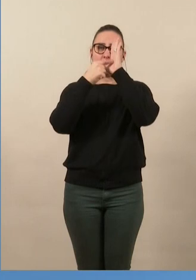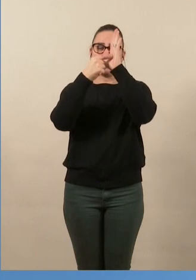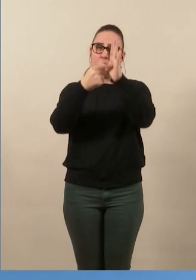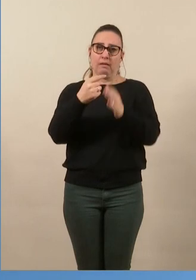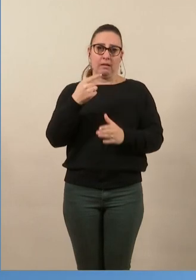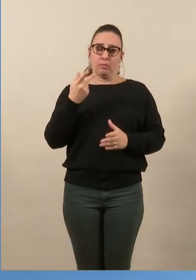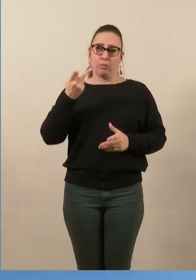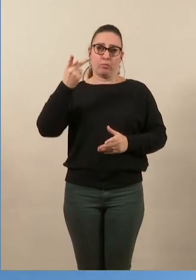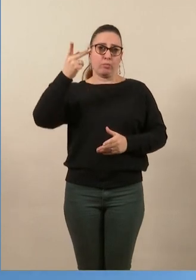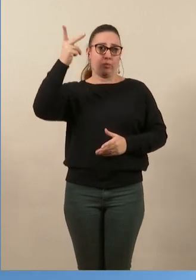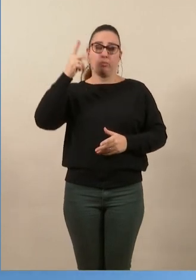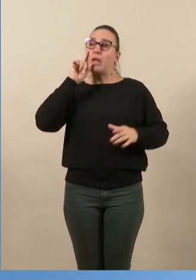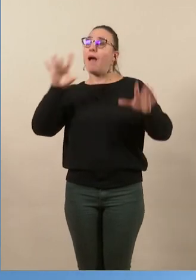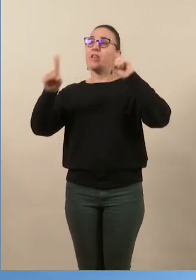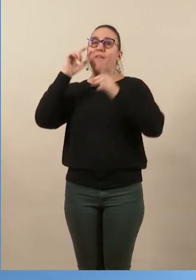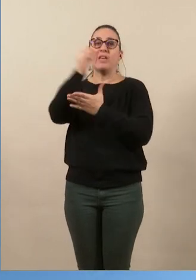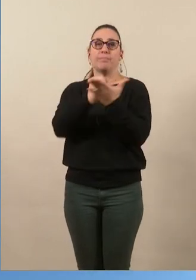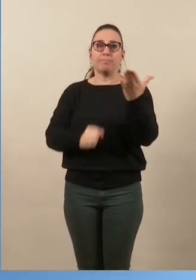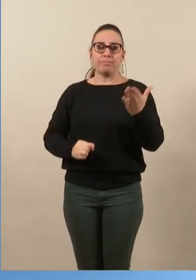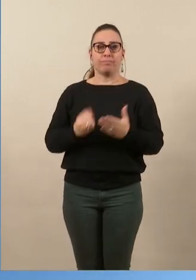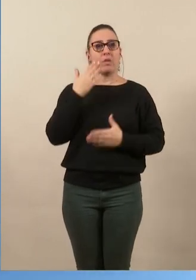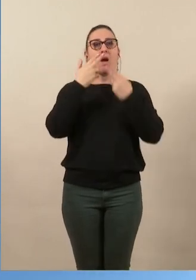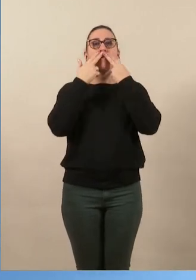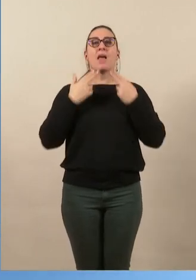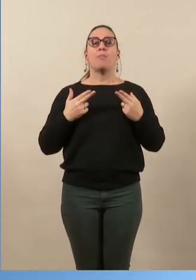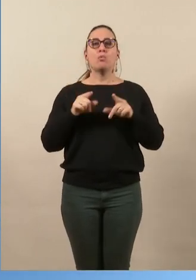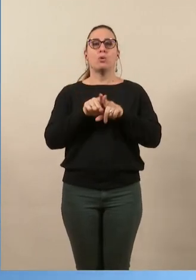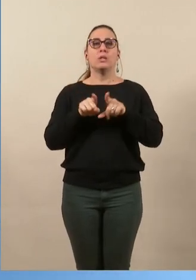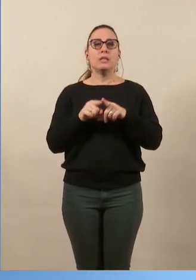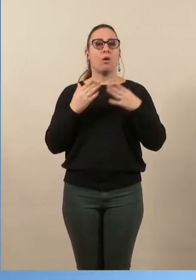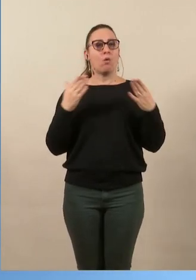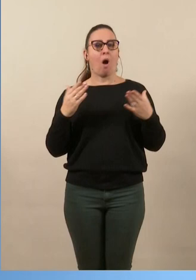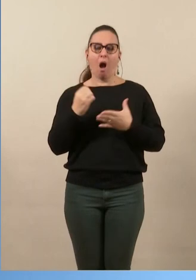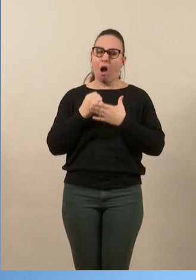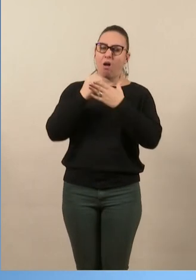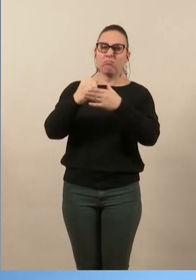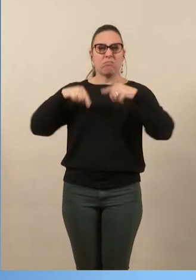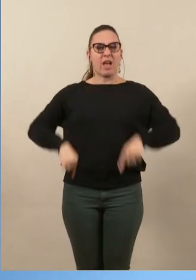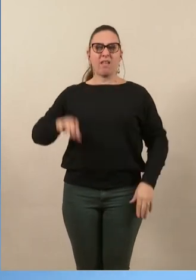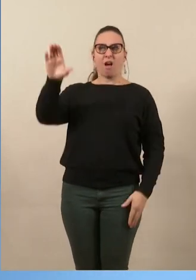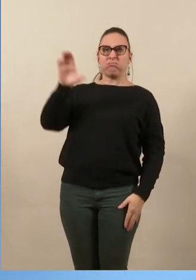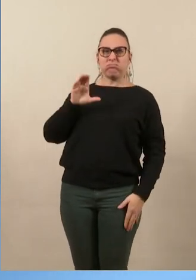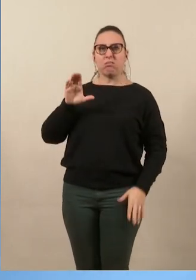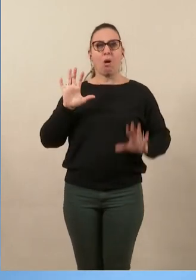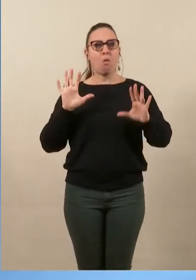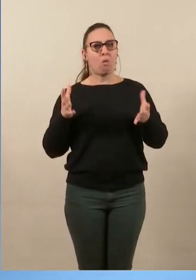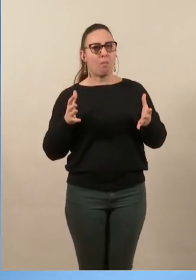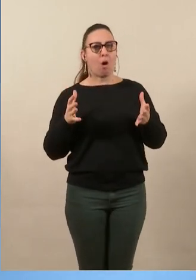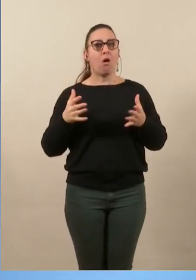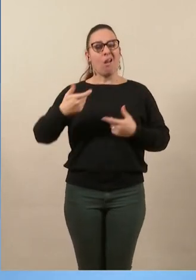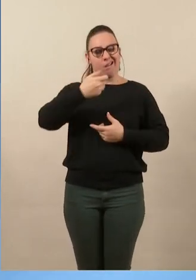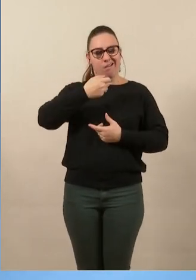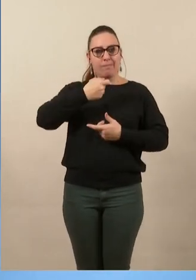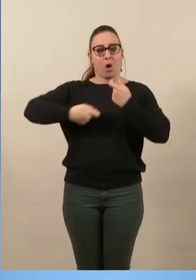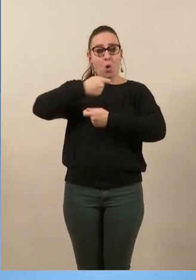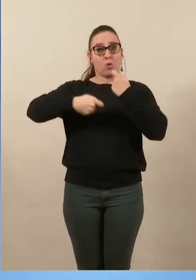selon les auteurs un autre tabou concerne le renforcement du soutien de l'État par un soutien à la capacité d'autofinancement des